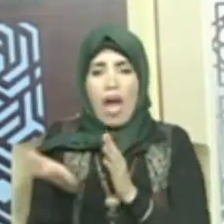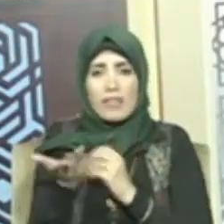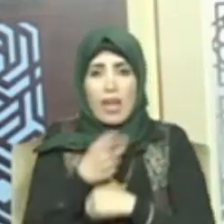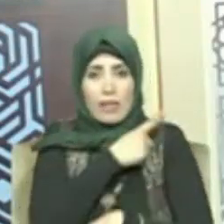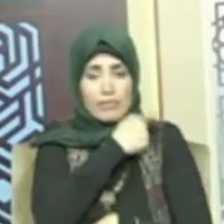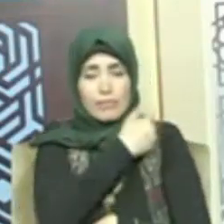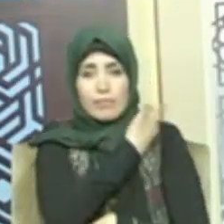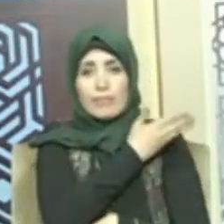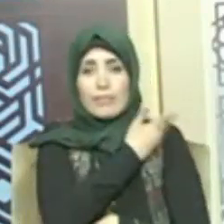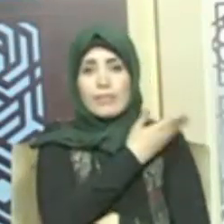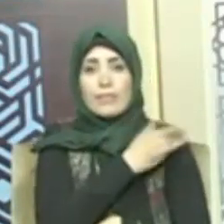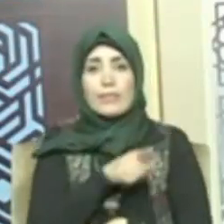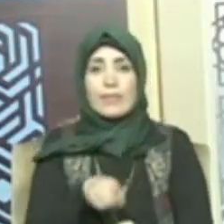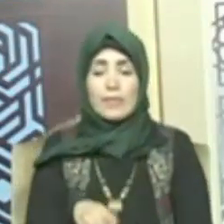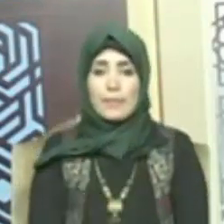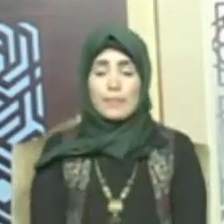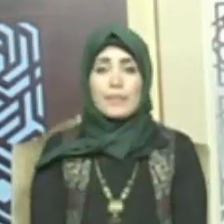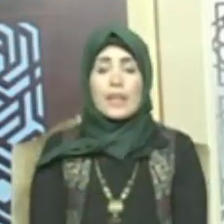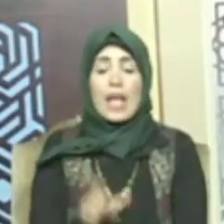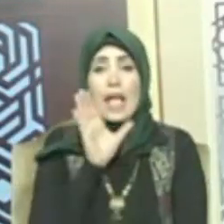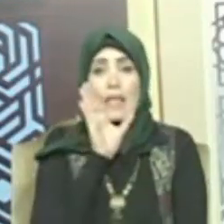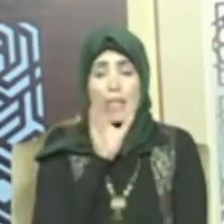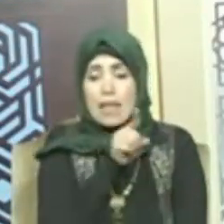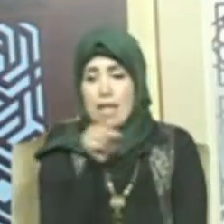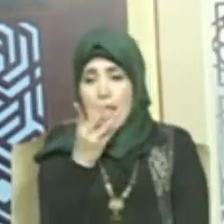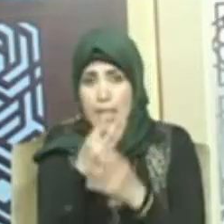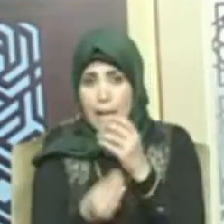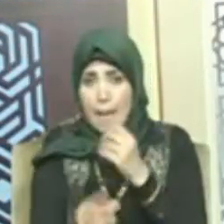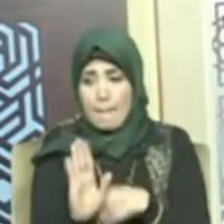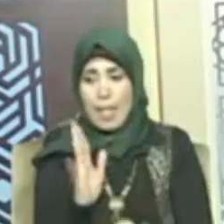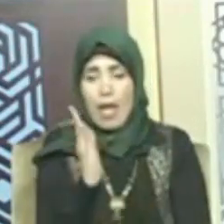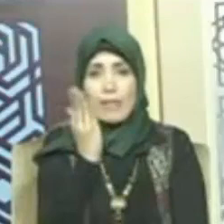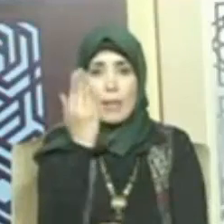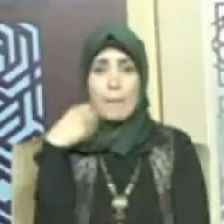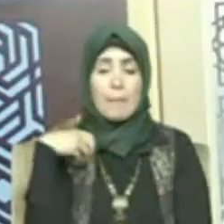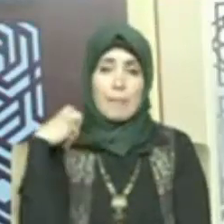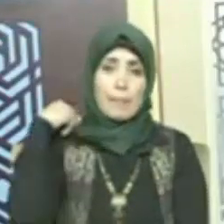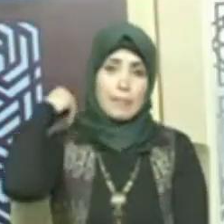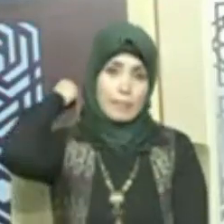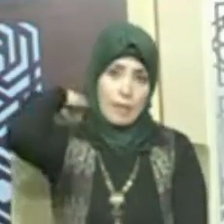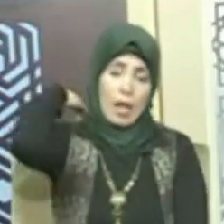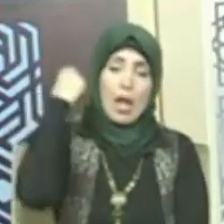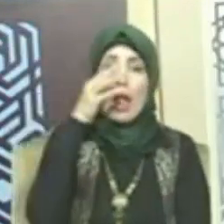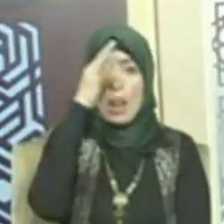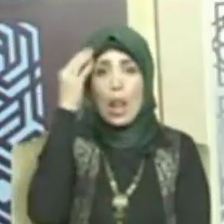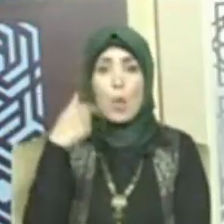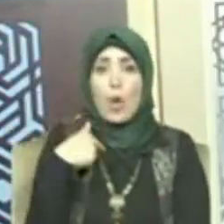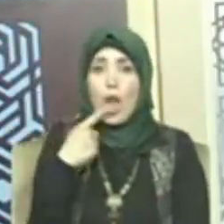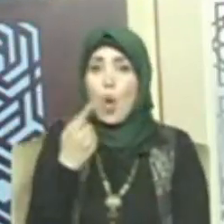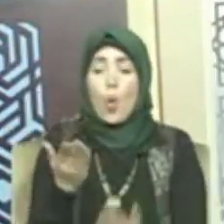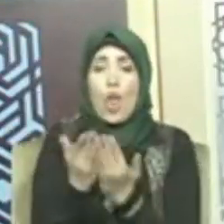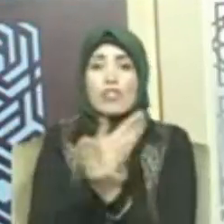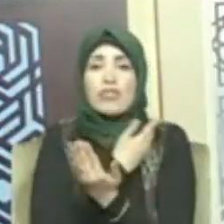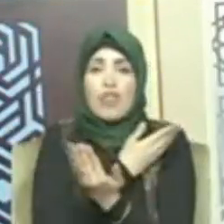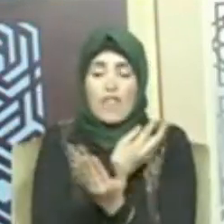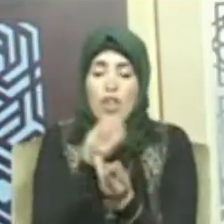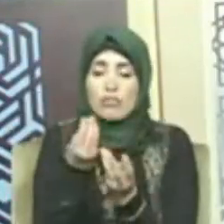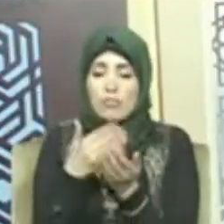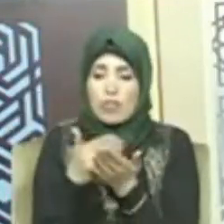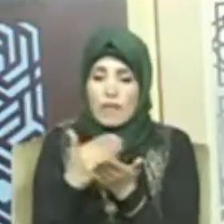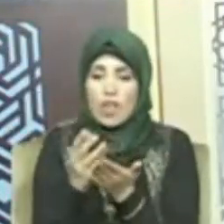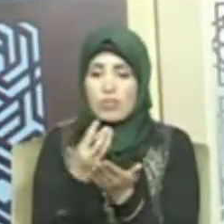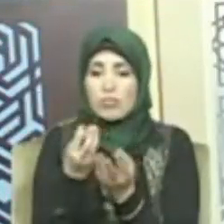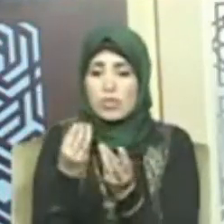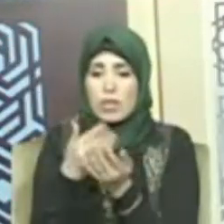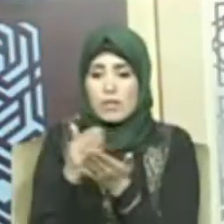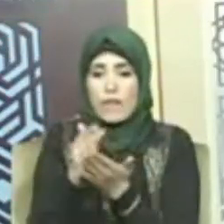أبالي، يا ابن آدم إنك ما استغفرتني إلا